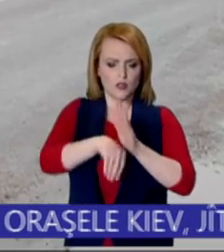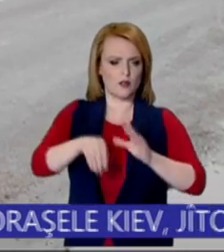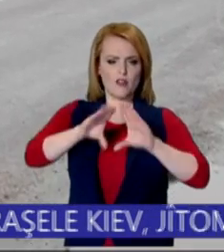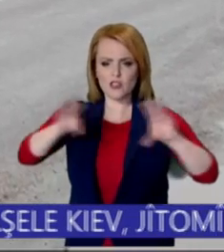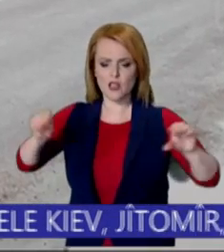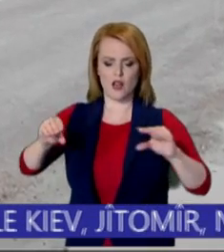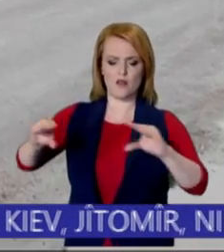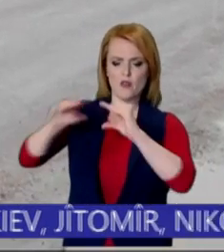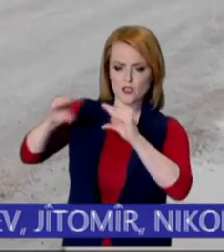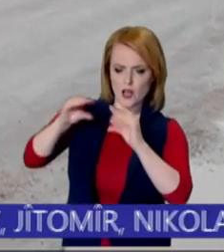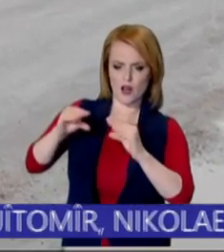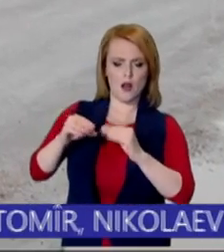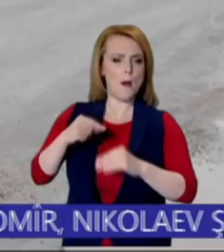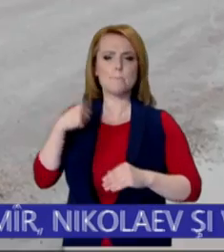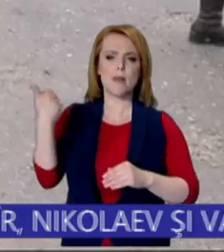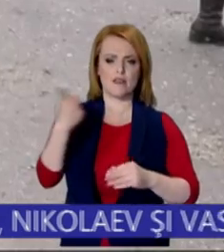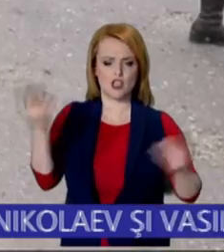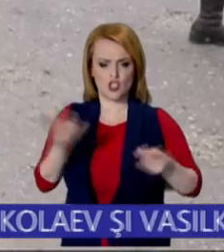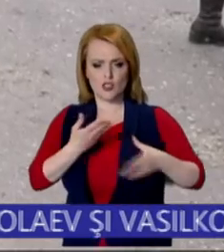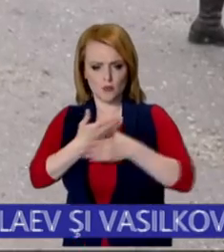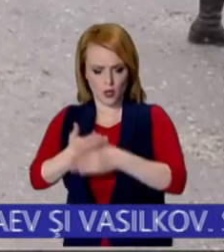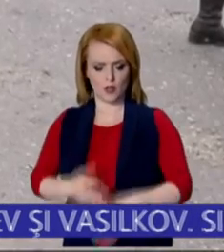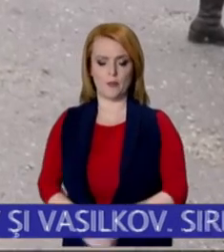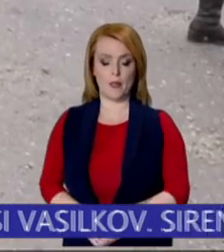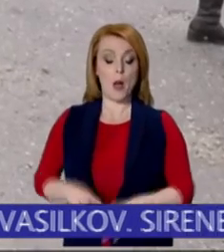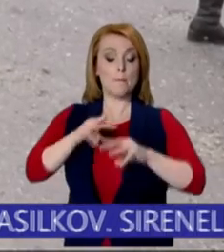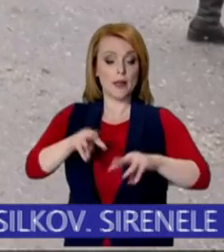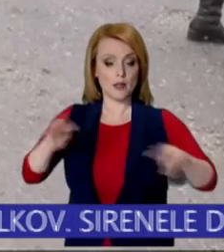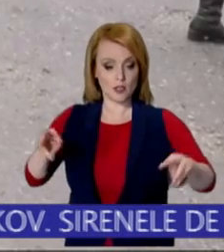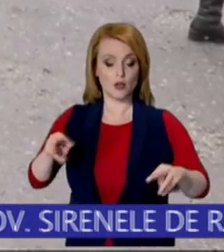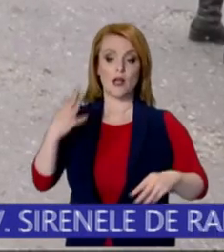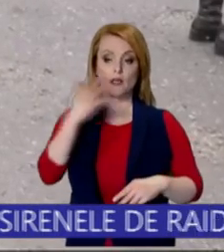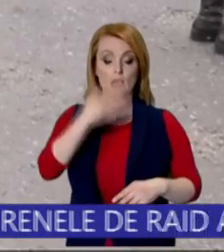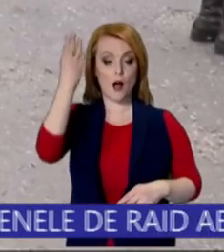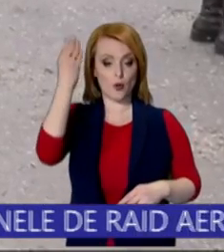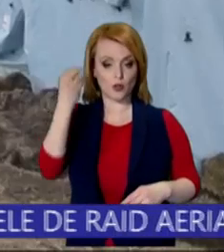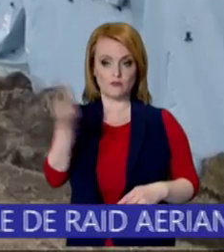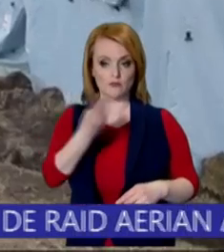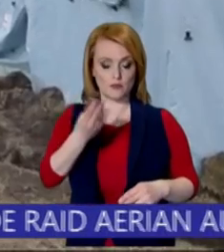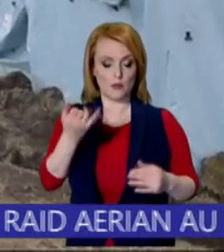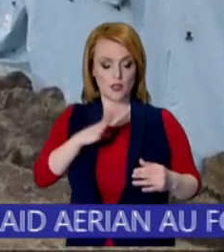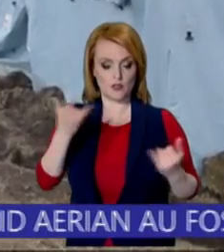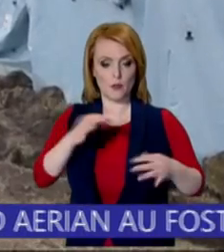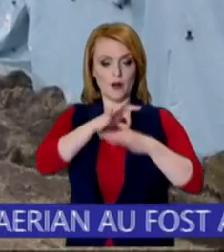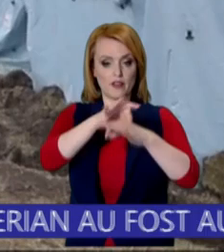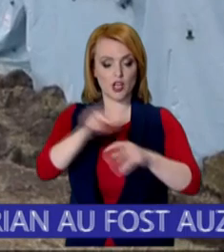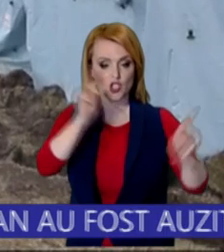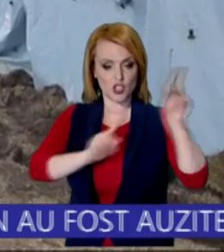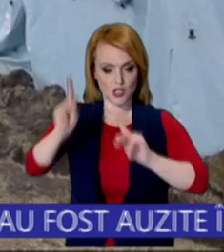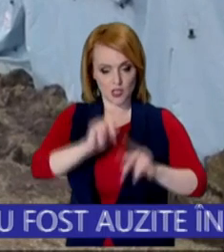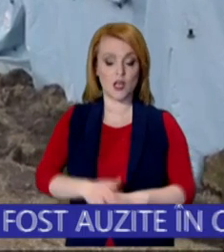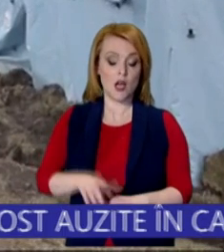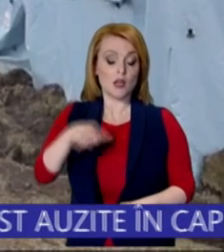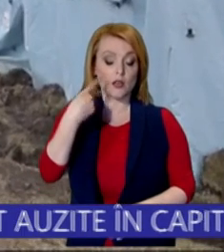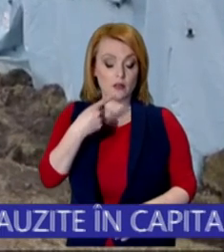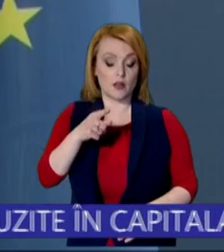dură aplicată bunăstării cetățenilor Republicii Moldova. Iar pentru a face față valului mare de refugiați, Moldova are nevoie de susținere